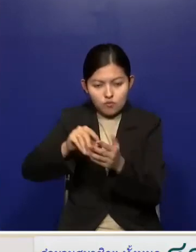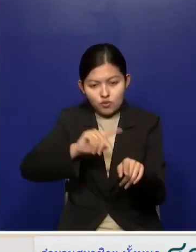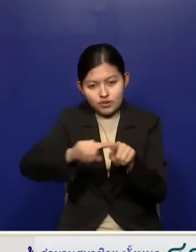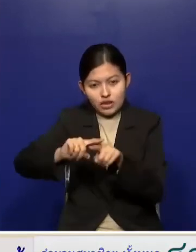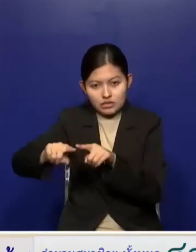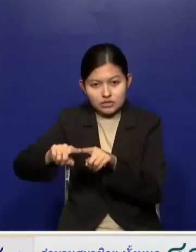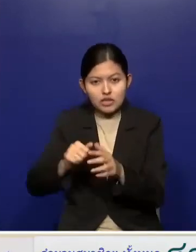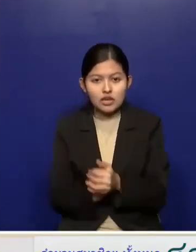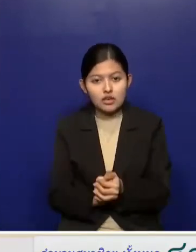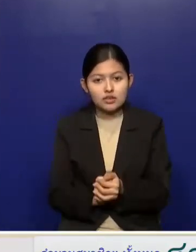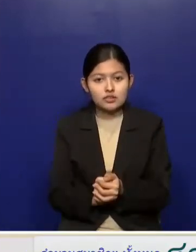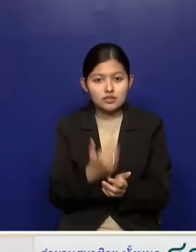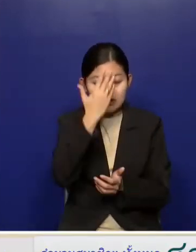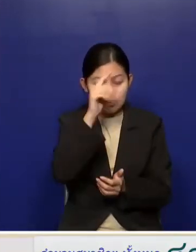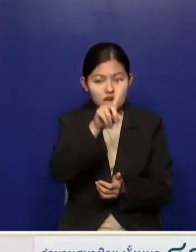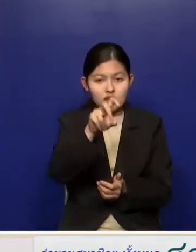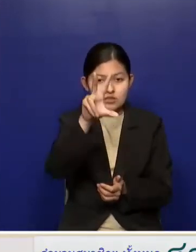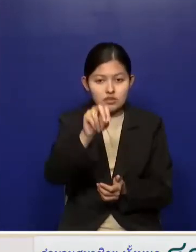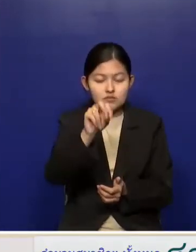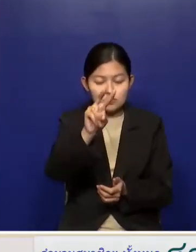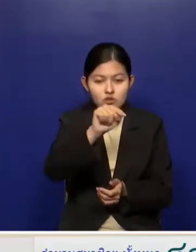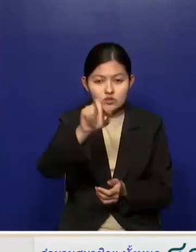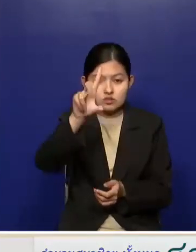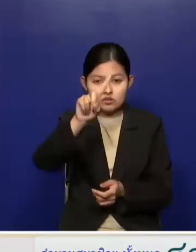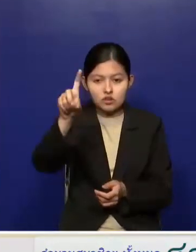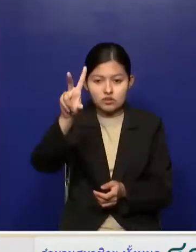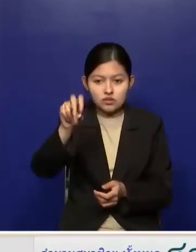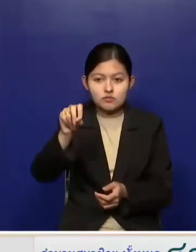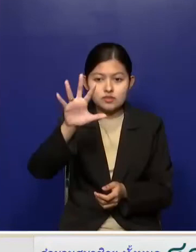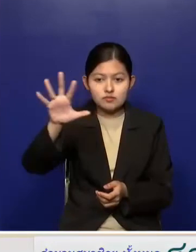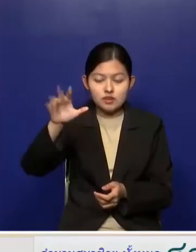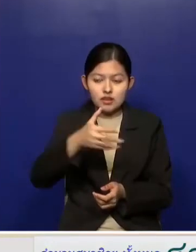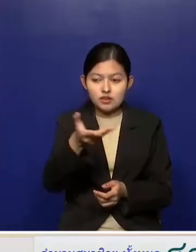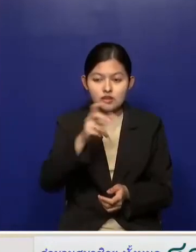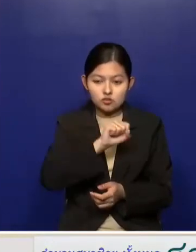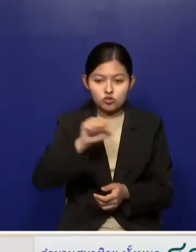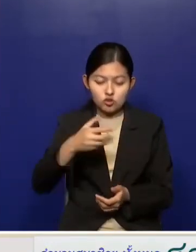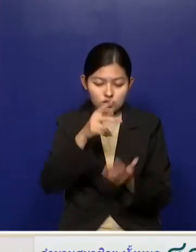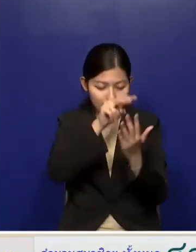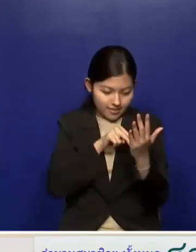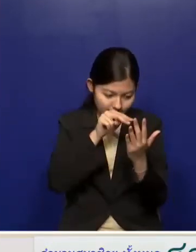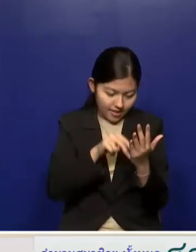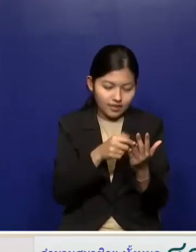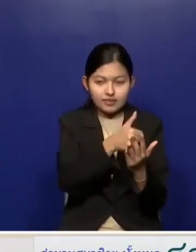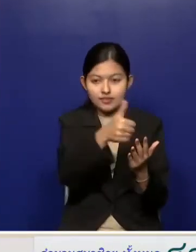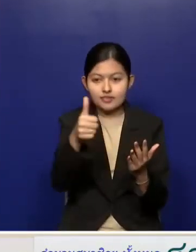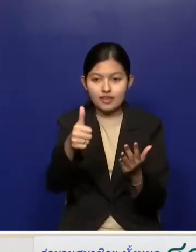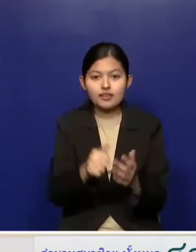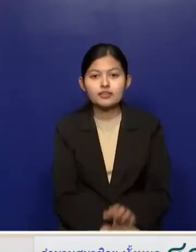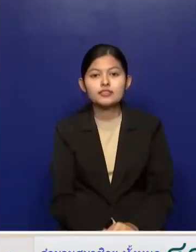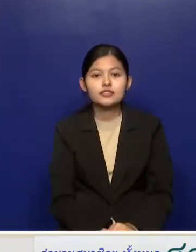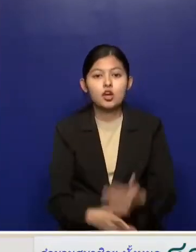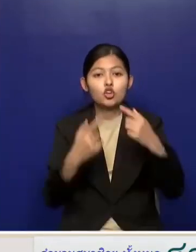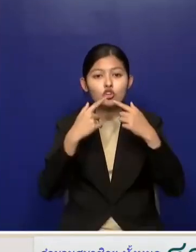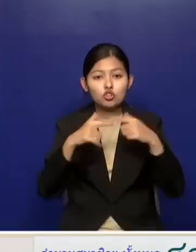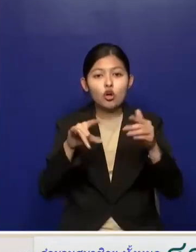ในบริเวณหน้า 132 ถึหนา 135 ท่านสอๆ สามารถอ่านได้จากในรายงานในขอตอบอประเด